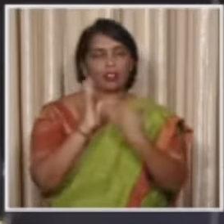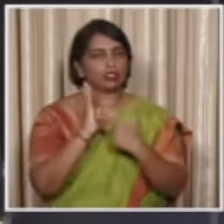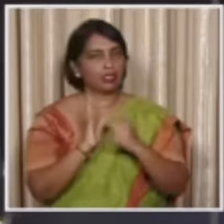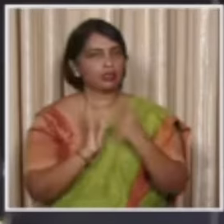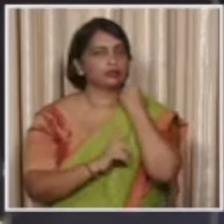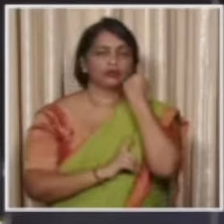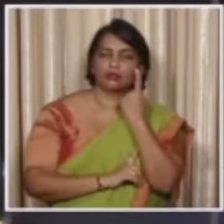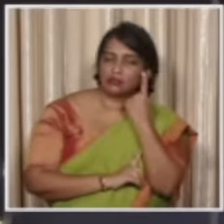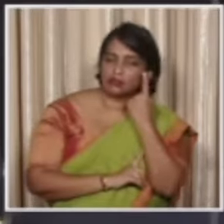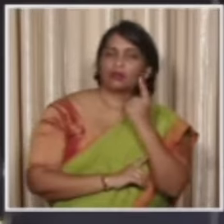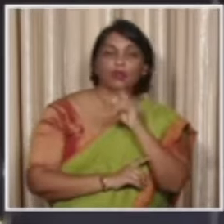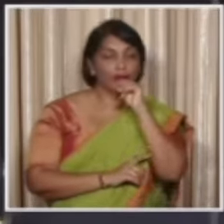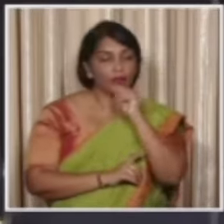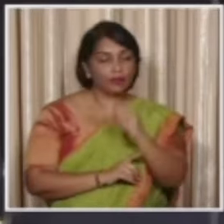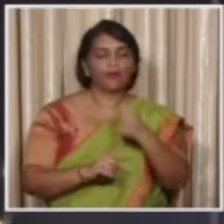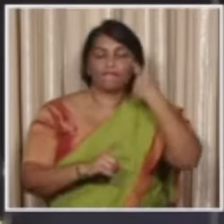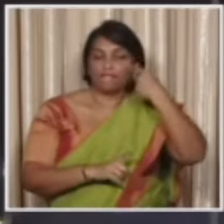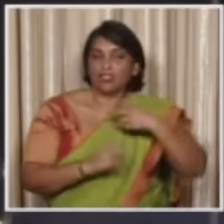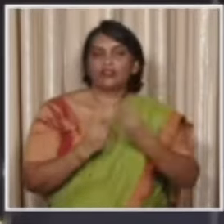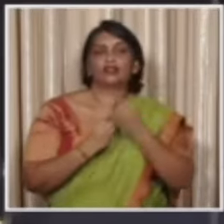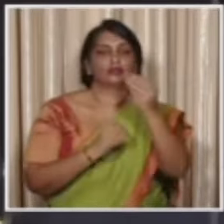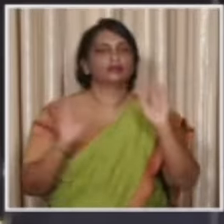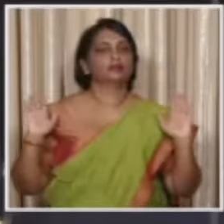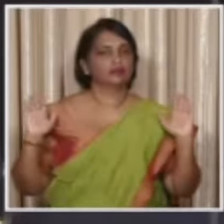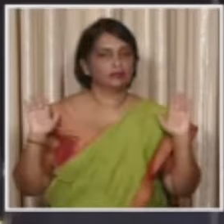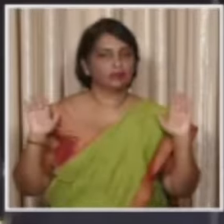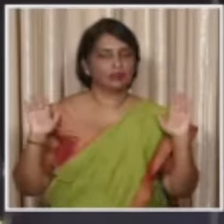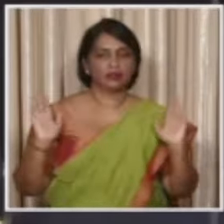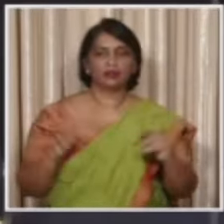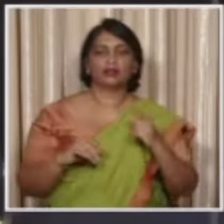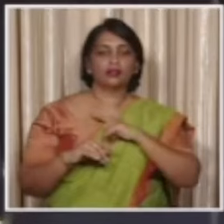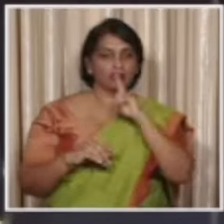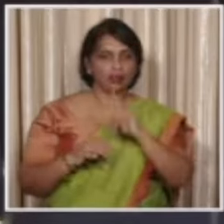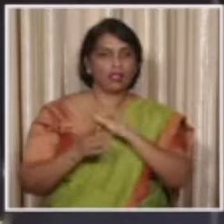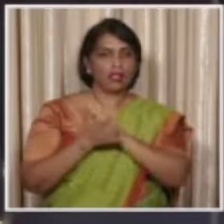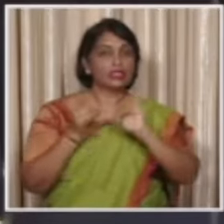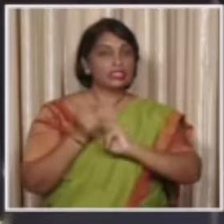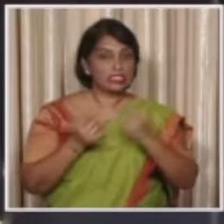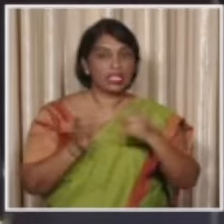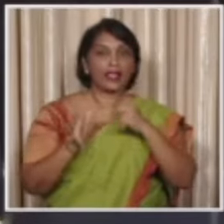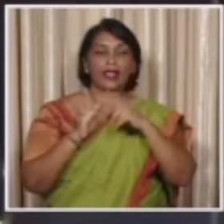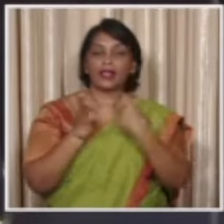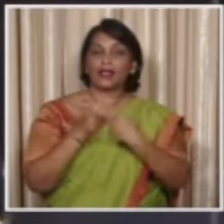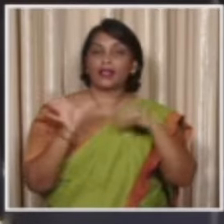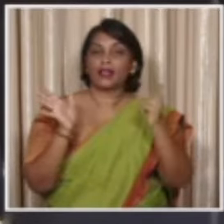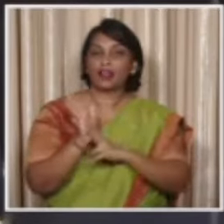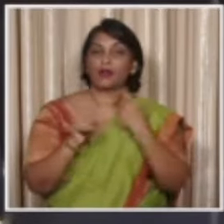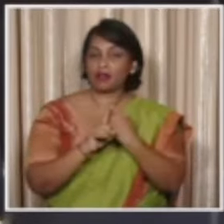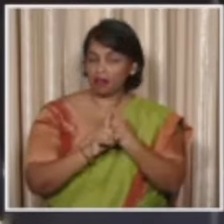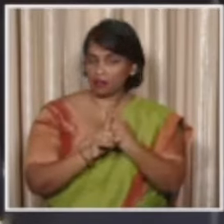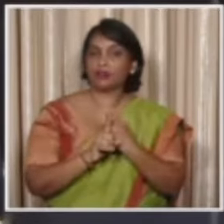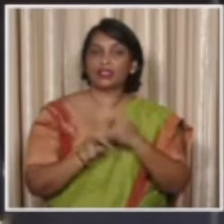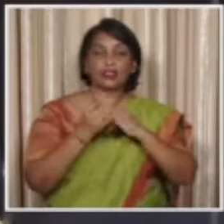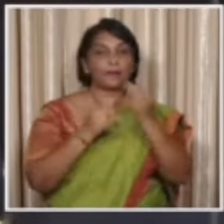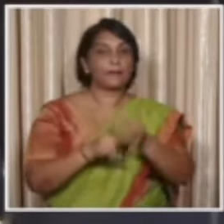kiyawala madagahanda pa. මුළු වාක්‍යම කියවන්න. මේ වාක්‍ය කියලා තියෙනවා හර්ෂ අඩිසිරිවලා, ඉරාන් වික්‍රමරත්නලා, කබින් රෂීම්ලා,